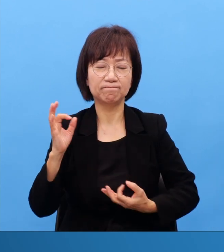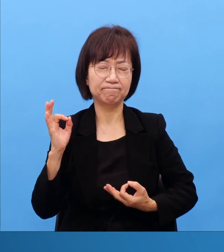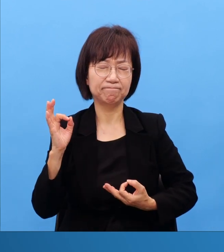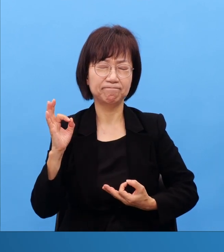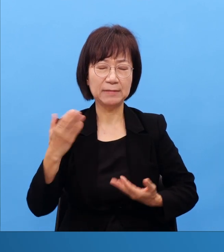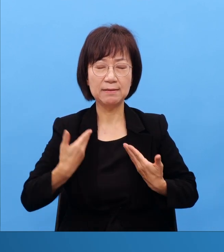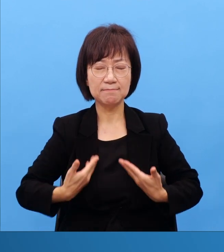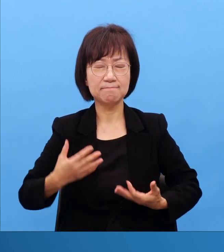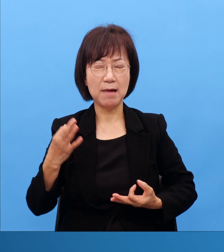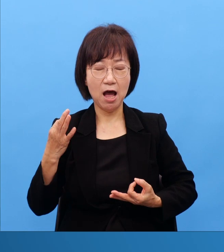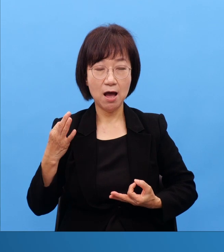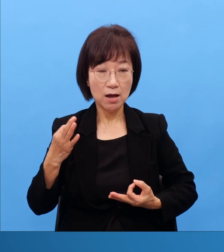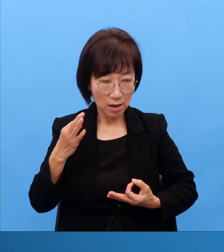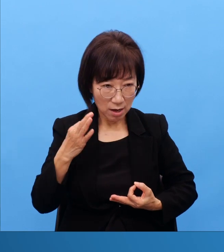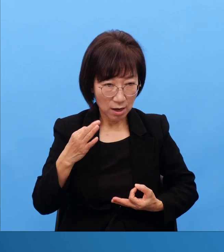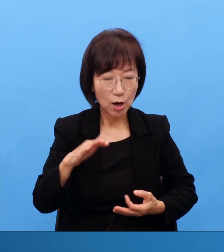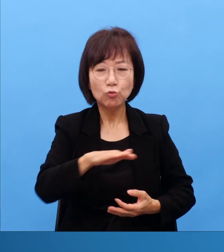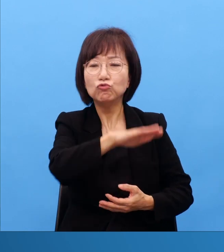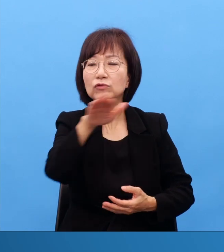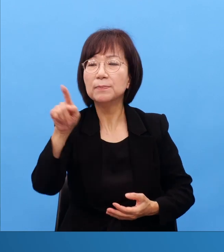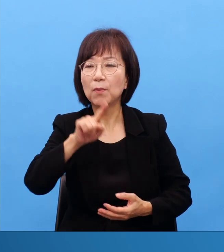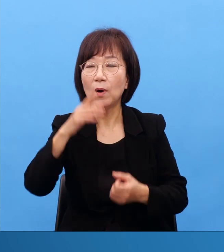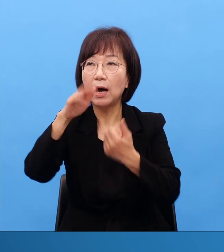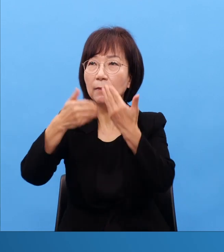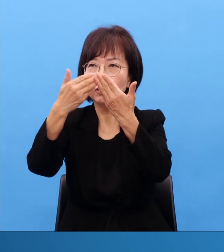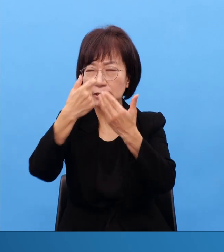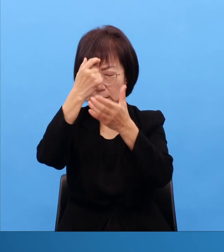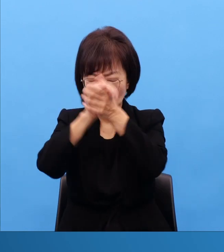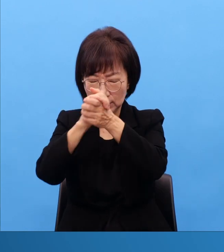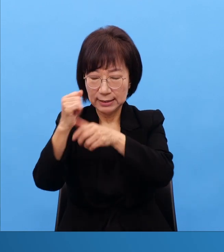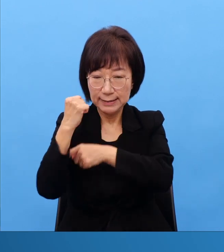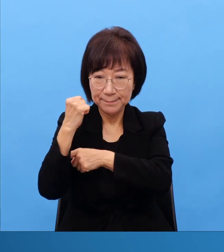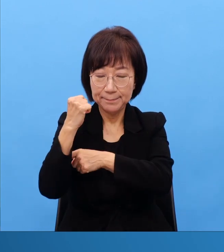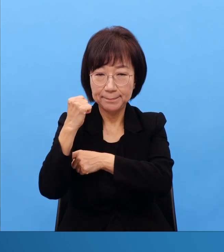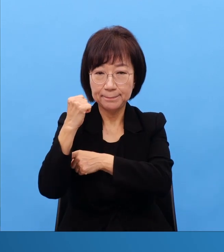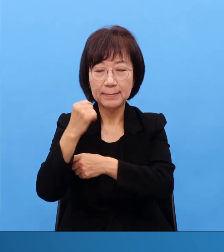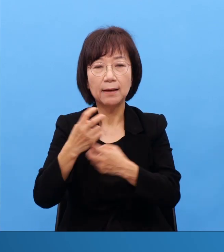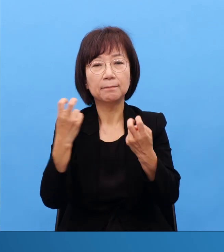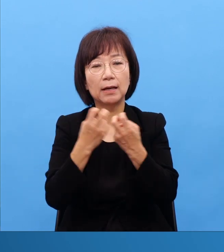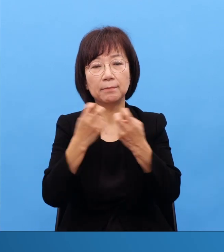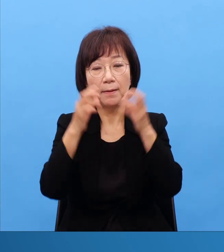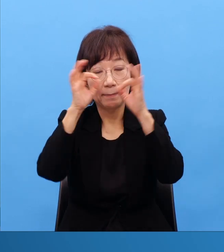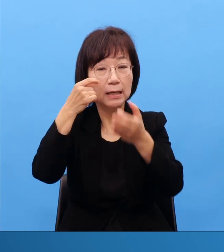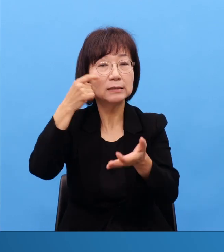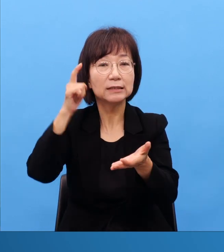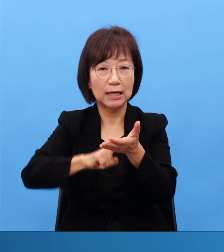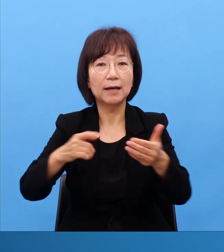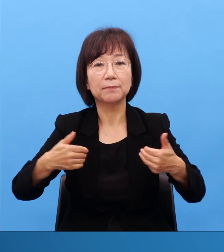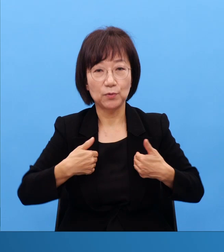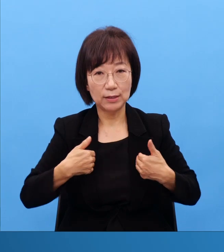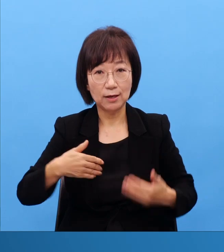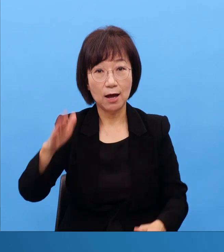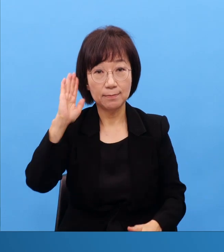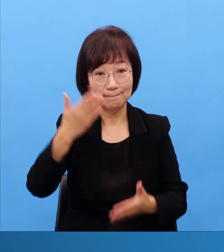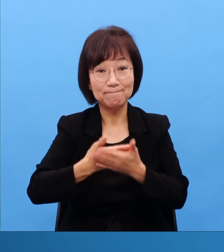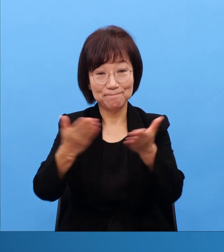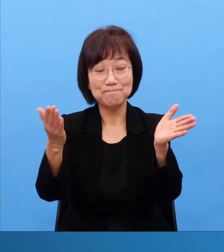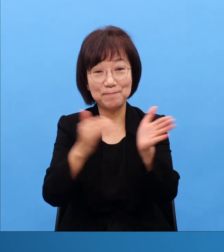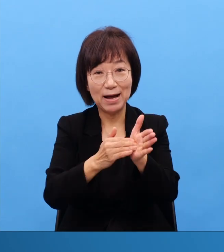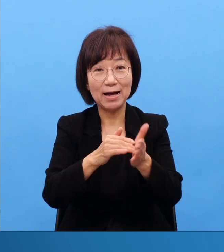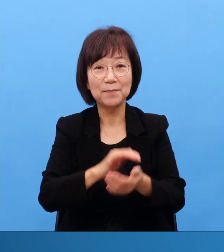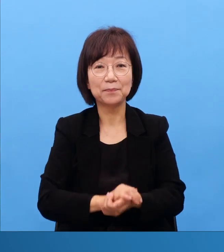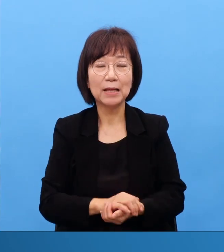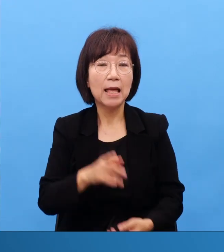주신 묵상법을 찾아내는 것이 시대의 과제임을 강조했습니다. 온라인으로 진행된 RCA는 미국